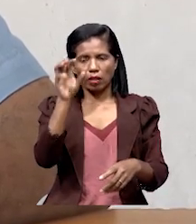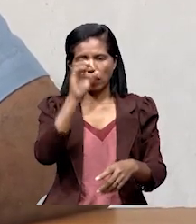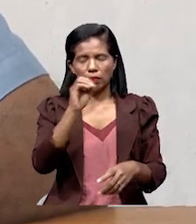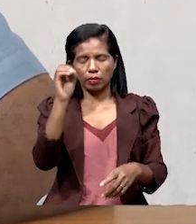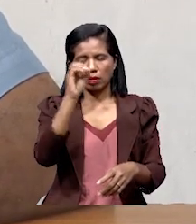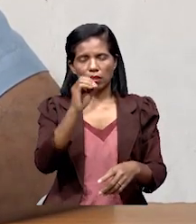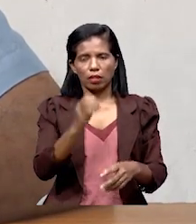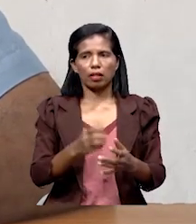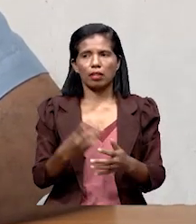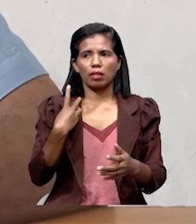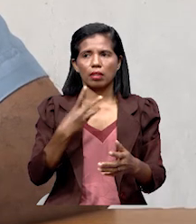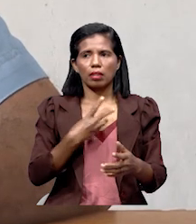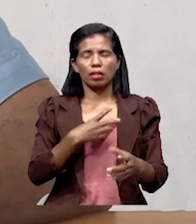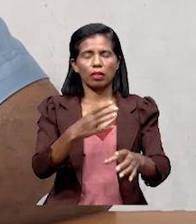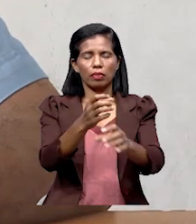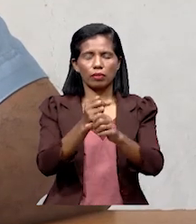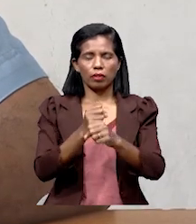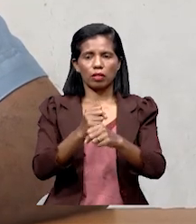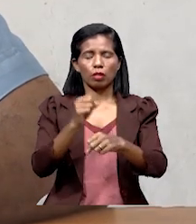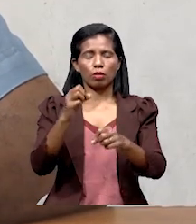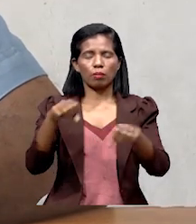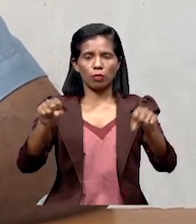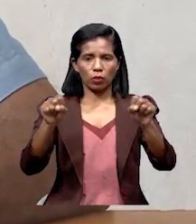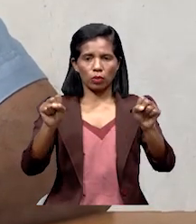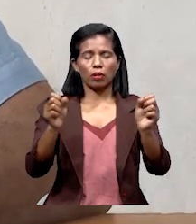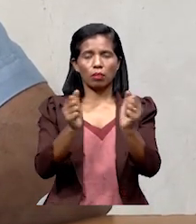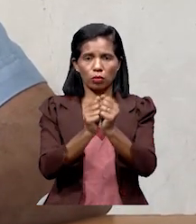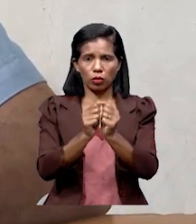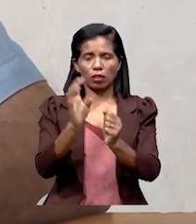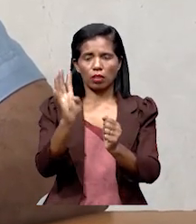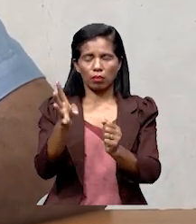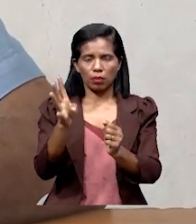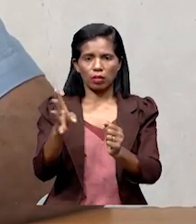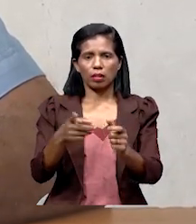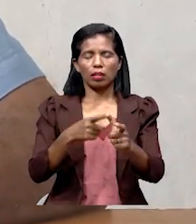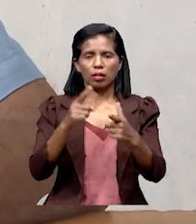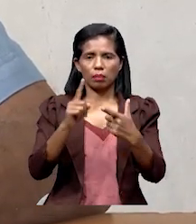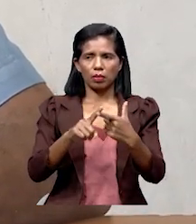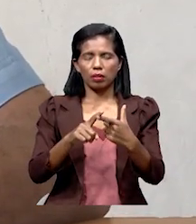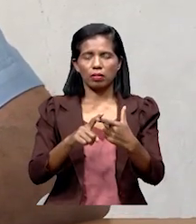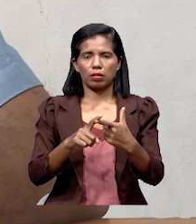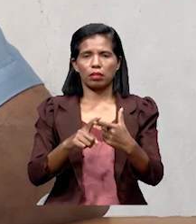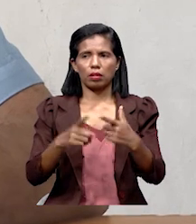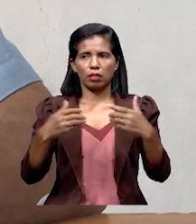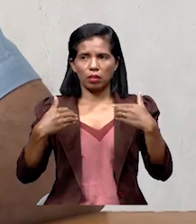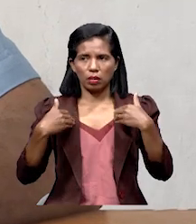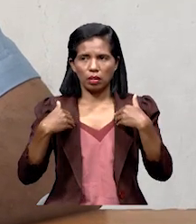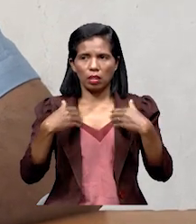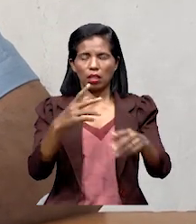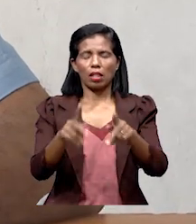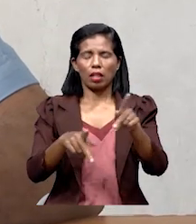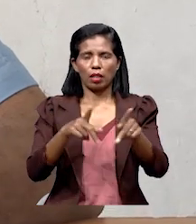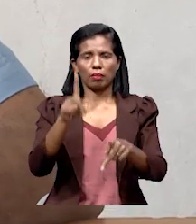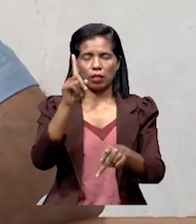evidensia motor amutik hat nulu resen. Terus iha mos suspeitu ida nebe